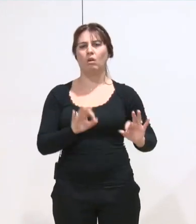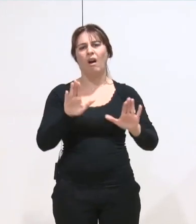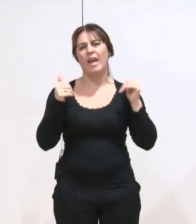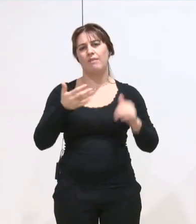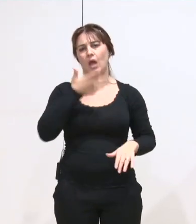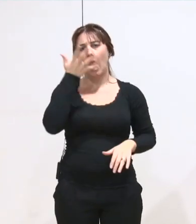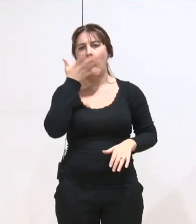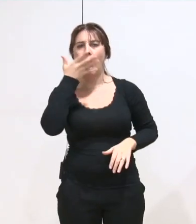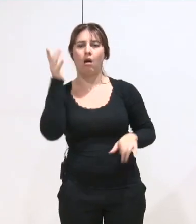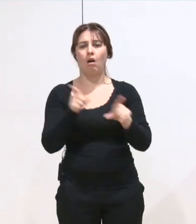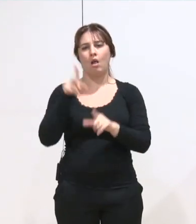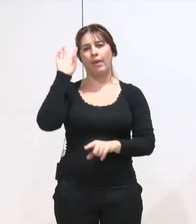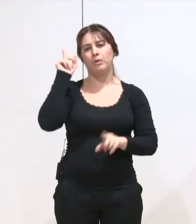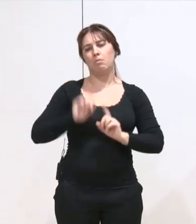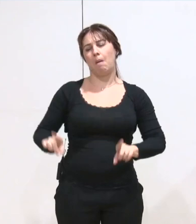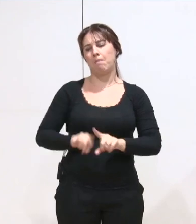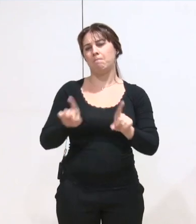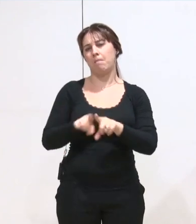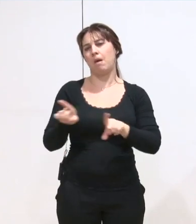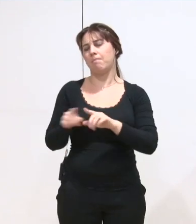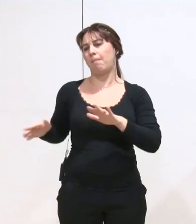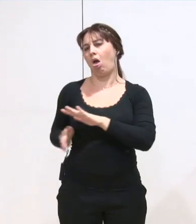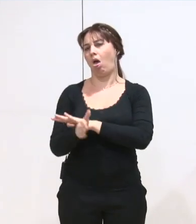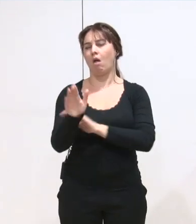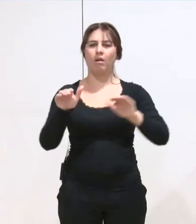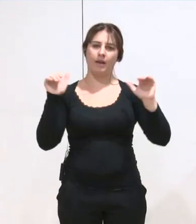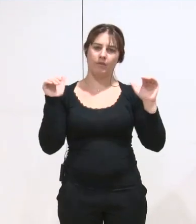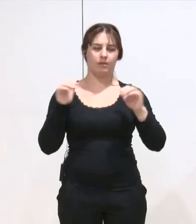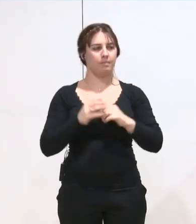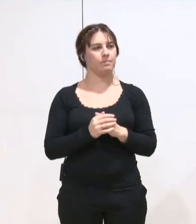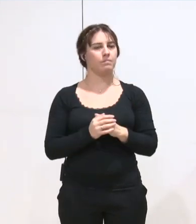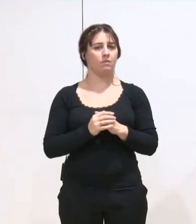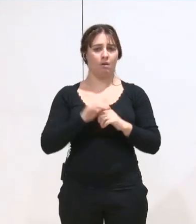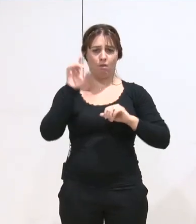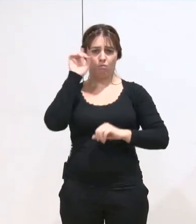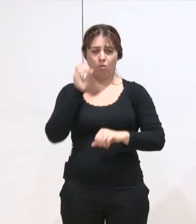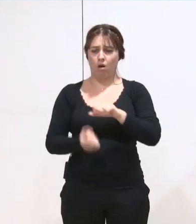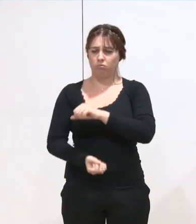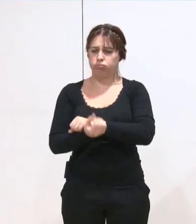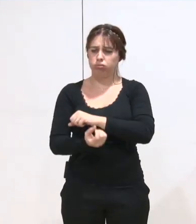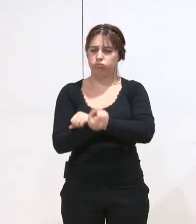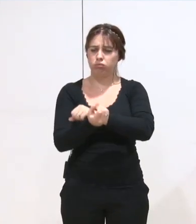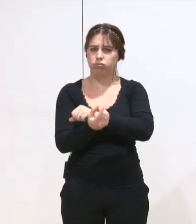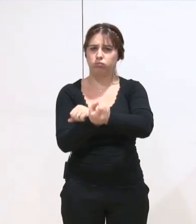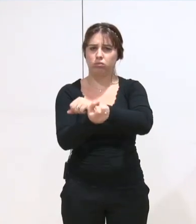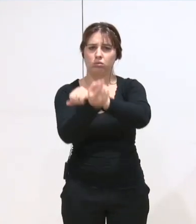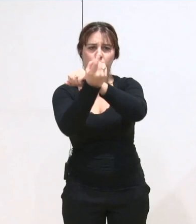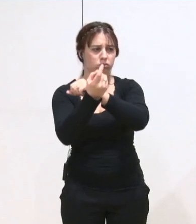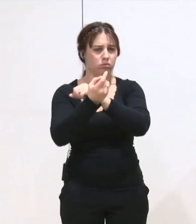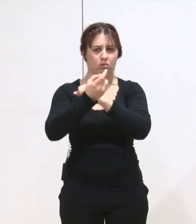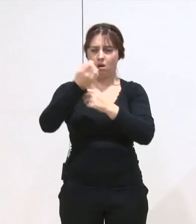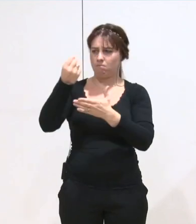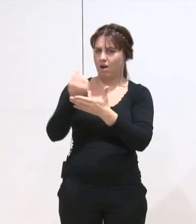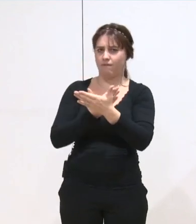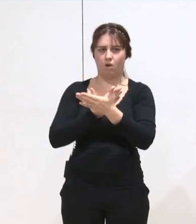des postures convenues. Car de toutes parts, les signaux se multiplient et ils sont très alarmants.